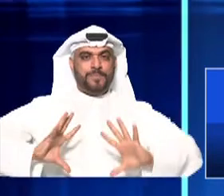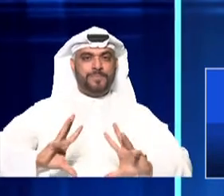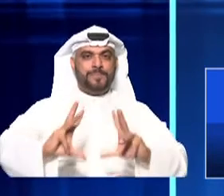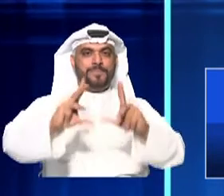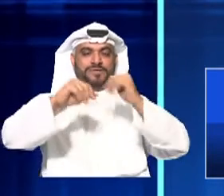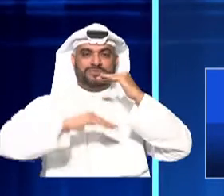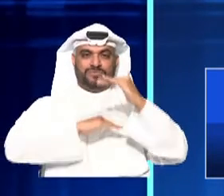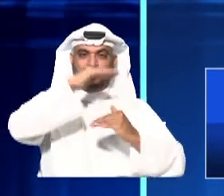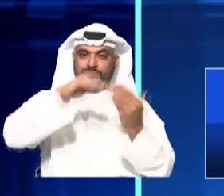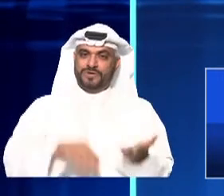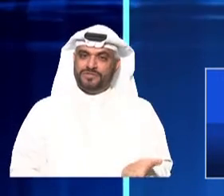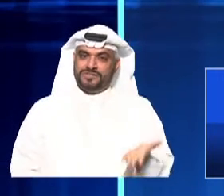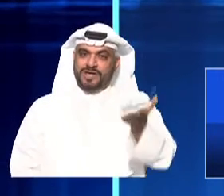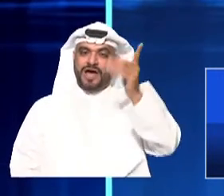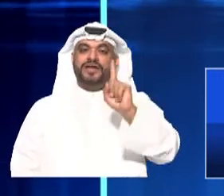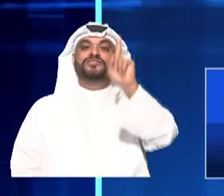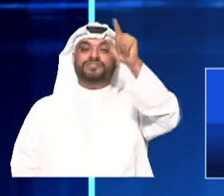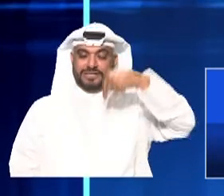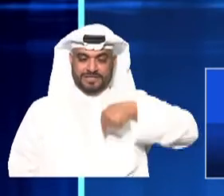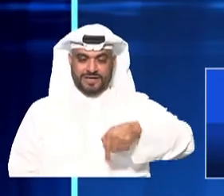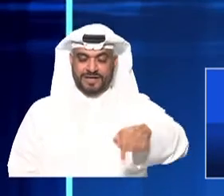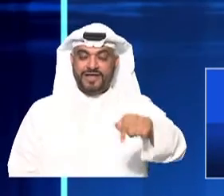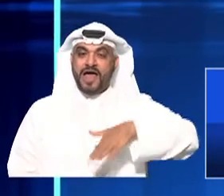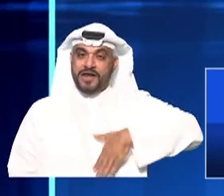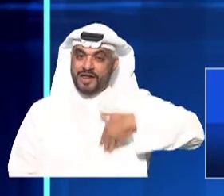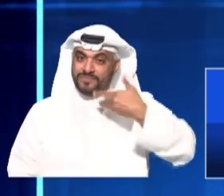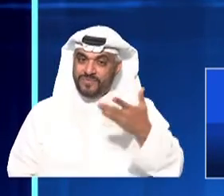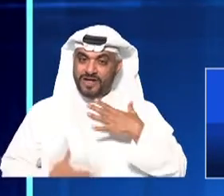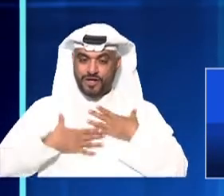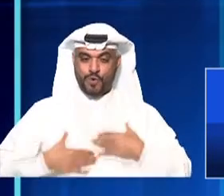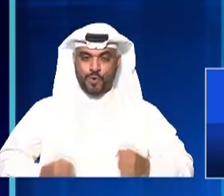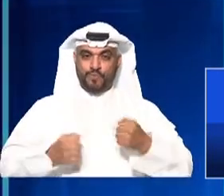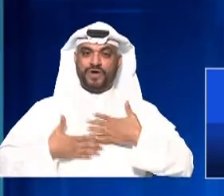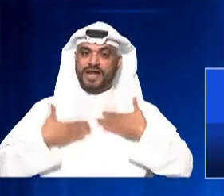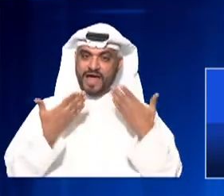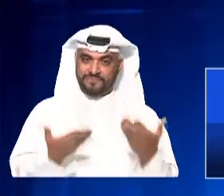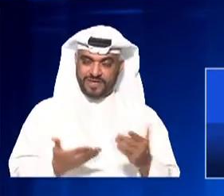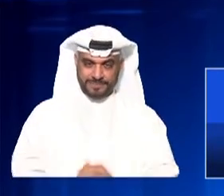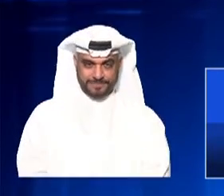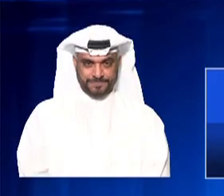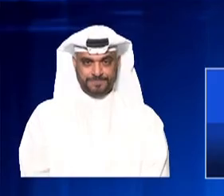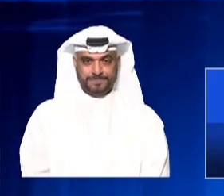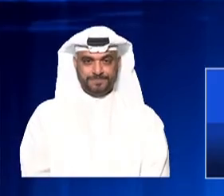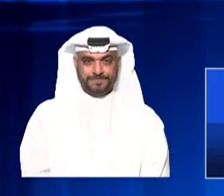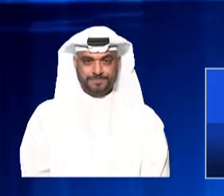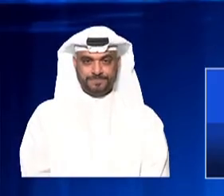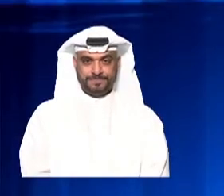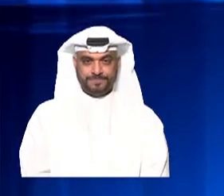كل التقدم والازدهار، راجيا له دوام الصحة وموفور العافية.